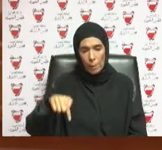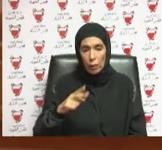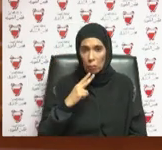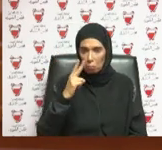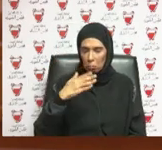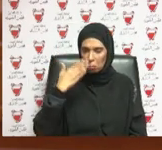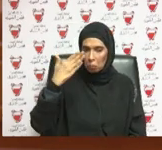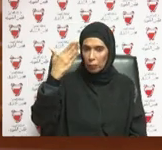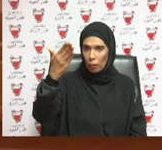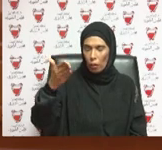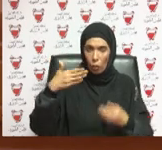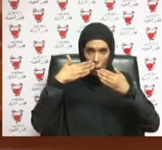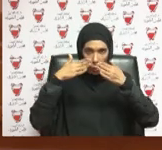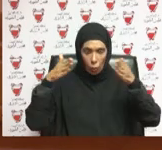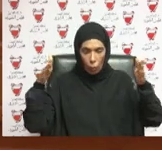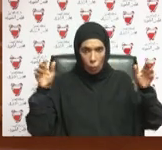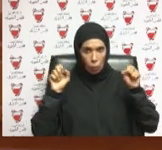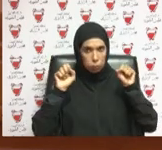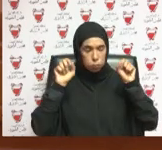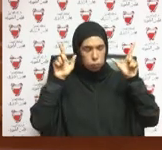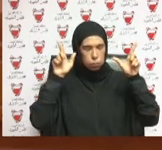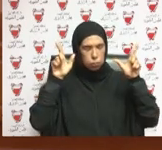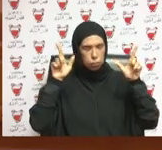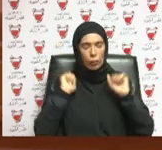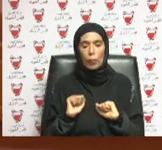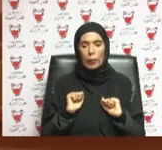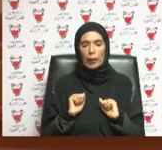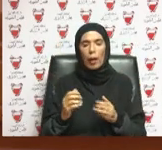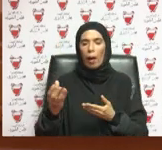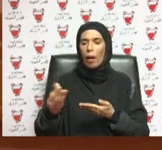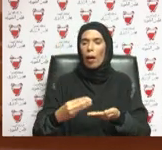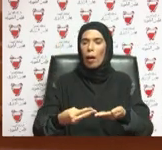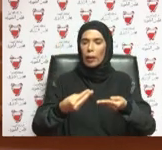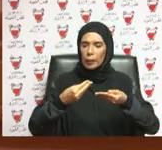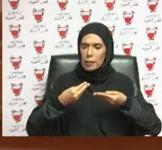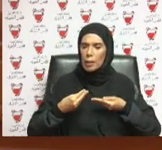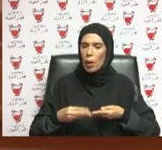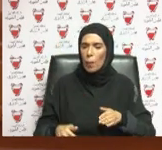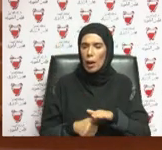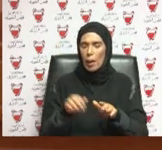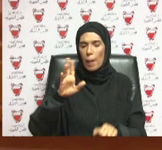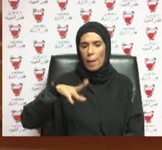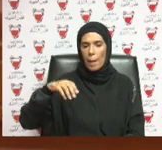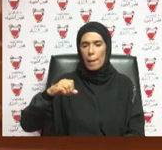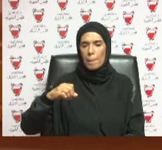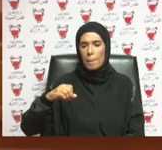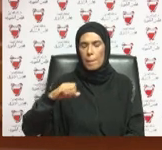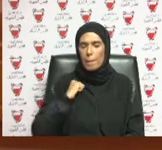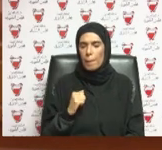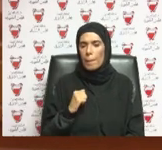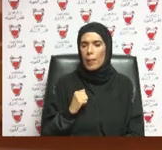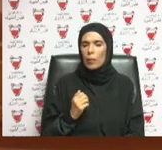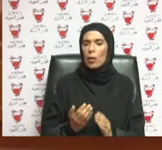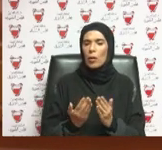المستقبل ببصيرة وبصر ثاقب، ذلك منذ تسلمه رئاسة مجلس الوزراء عونا وعضيدا